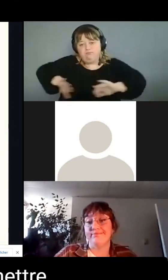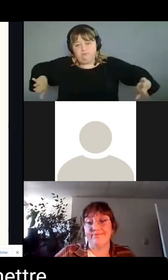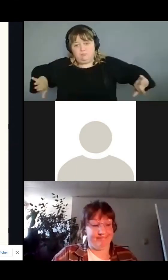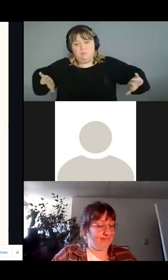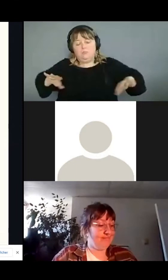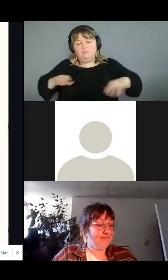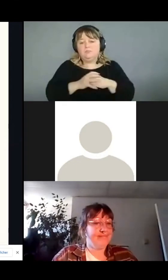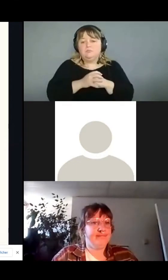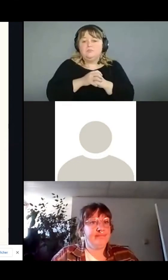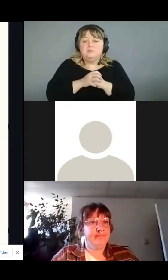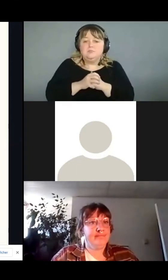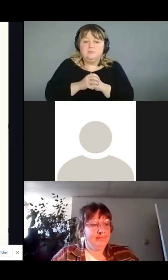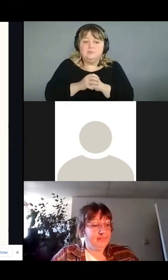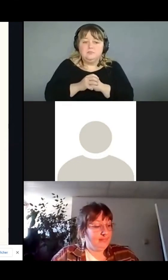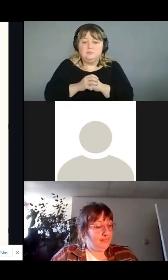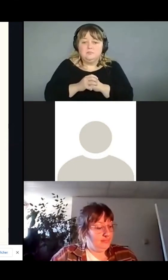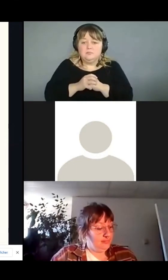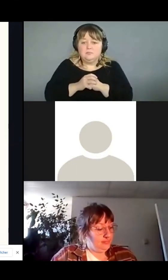jardin.